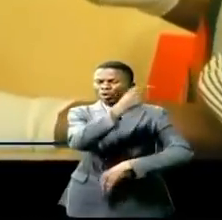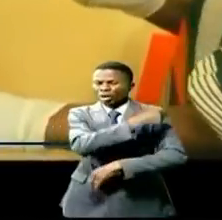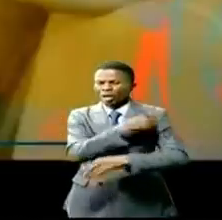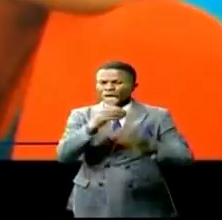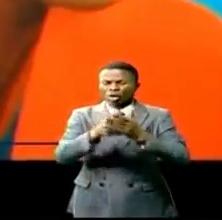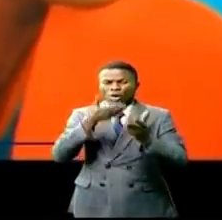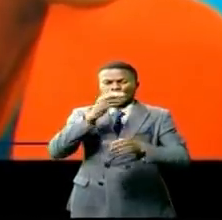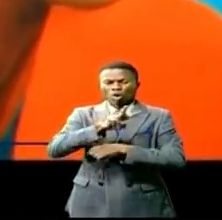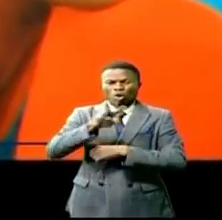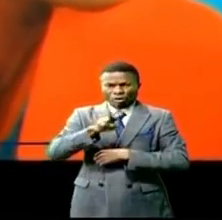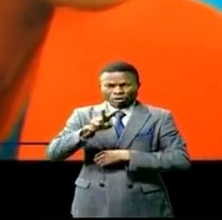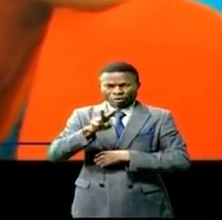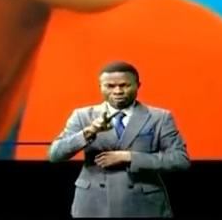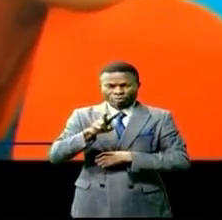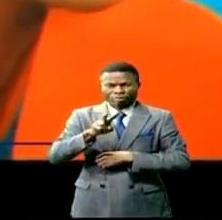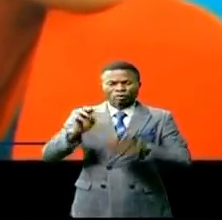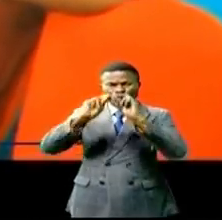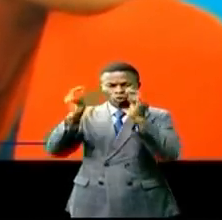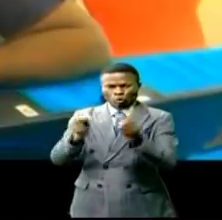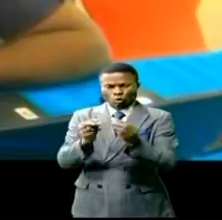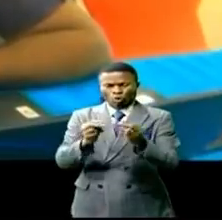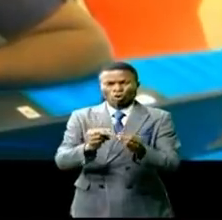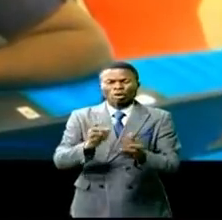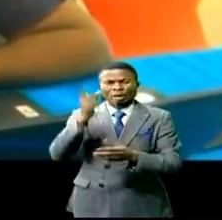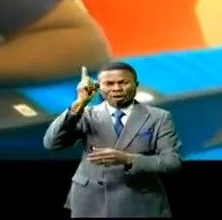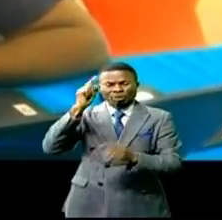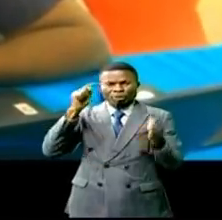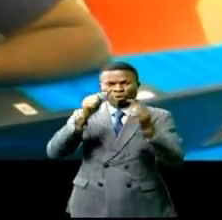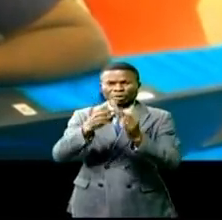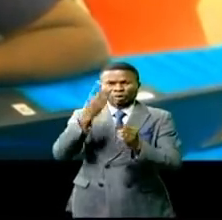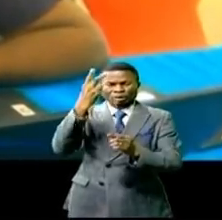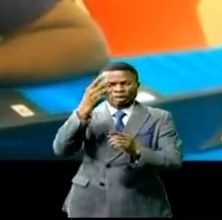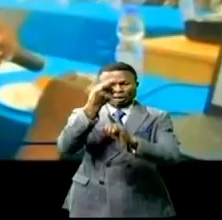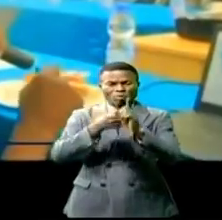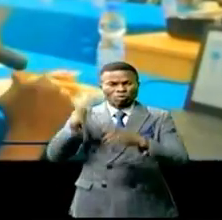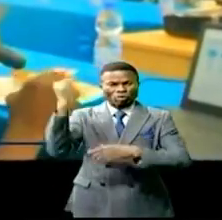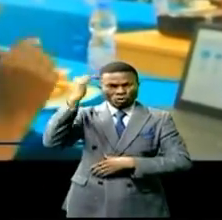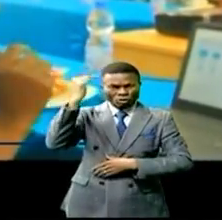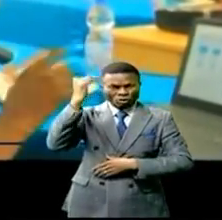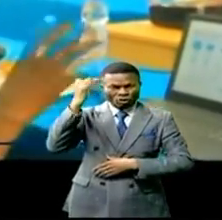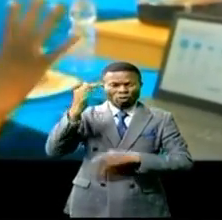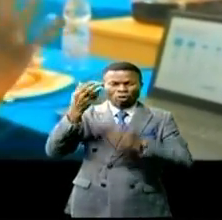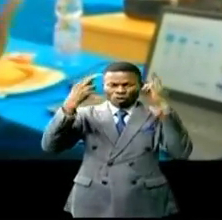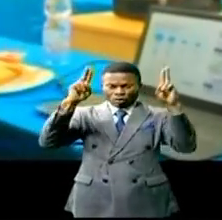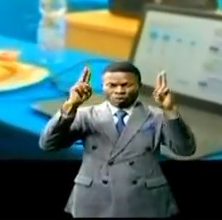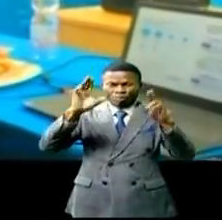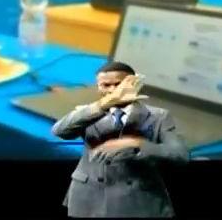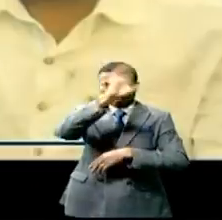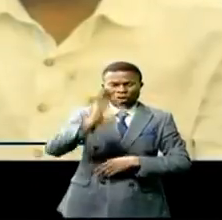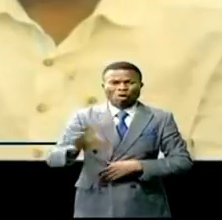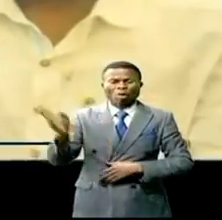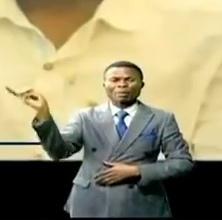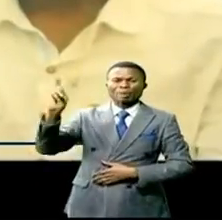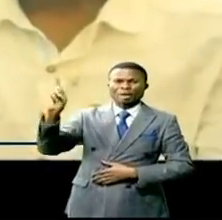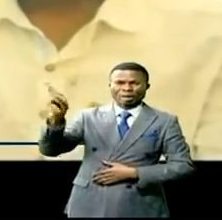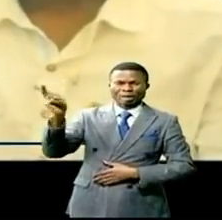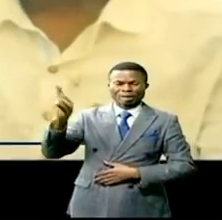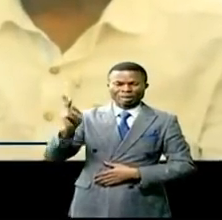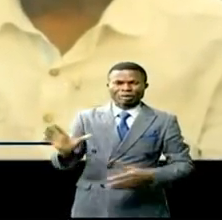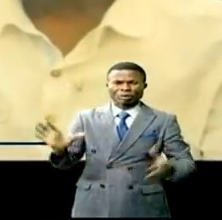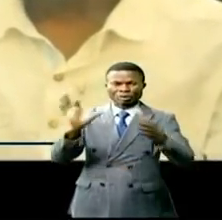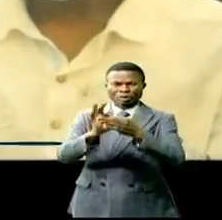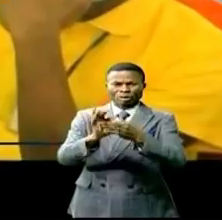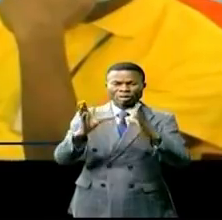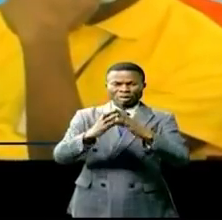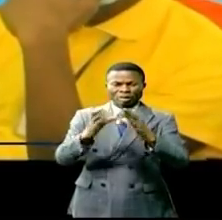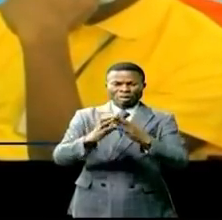19-12 l'atelier organisé du 1er au 2 décembre à l'hôtel situé dans la commune de kalamu en collaboration